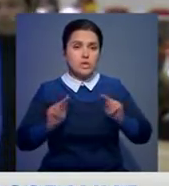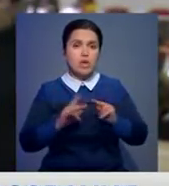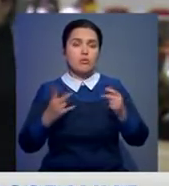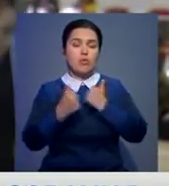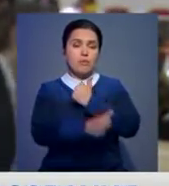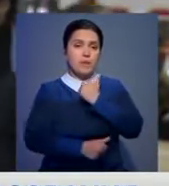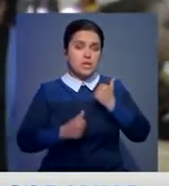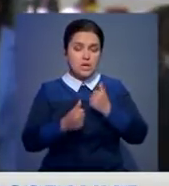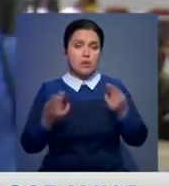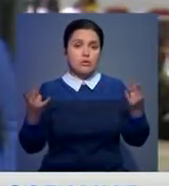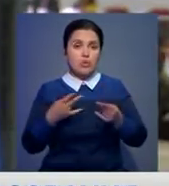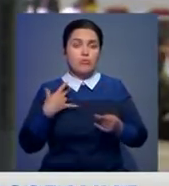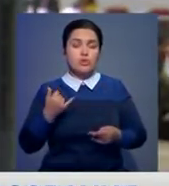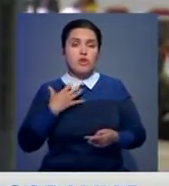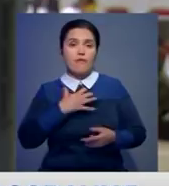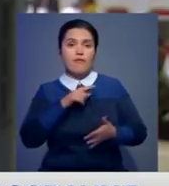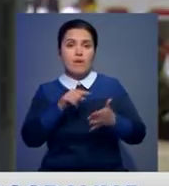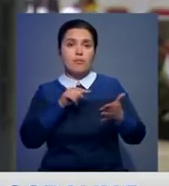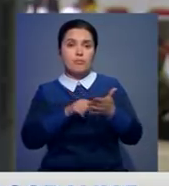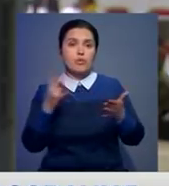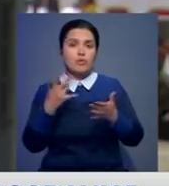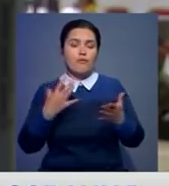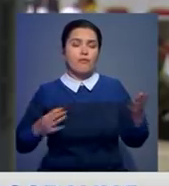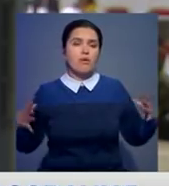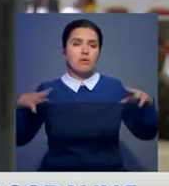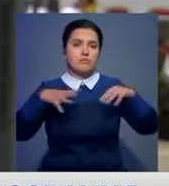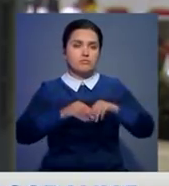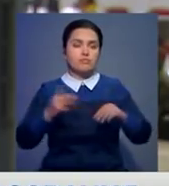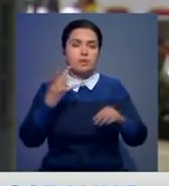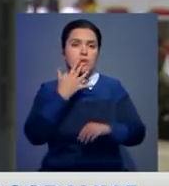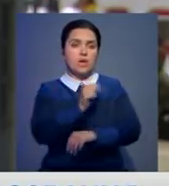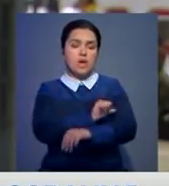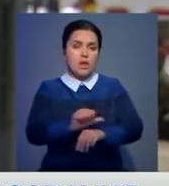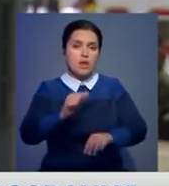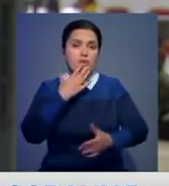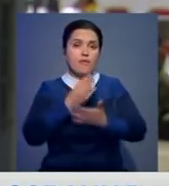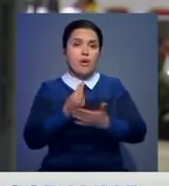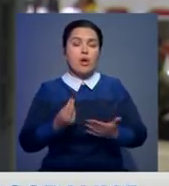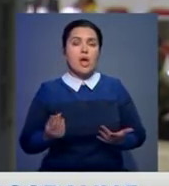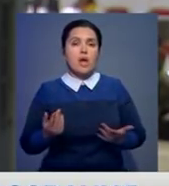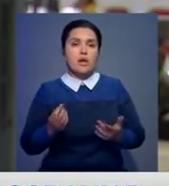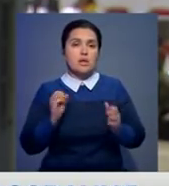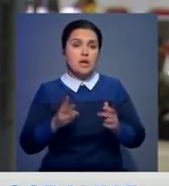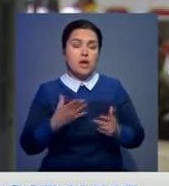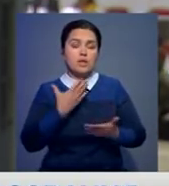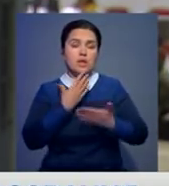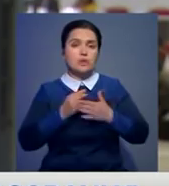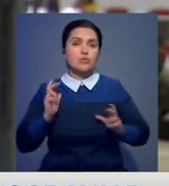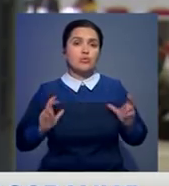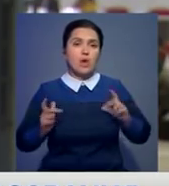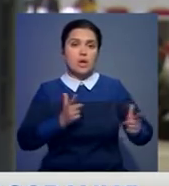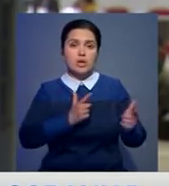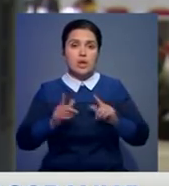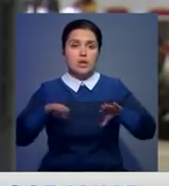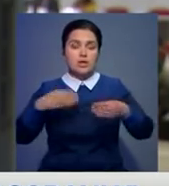нас такой ключевой вопрос – это интернационализация содержания образования. Насколько наши вузы готовы предоставить